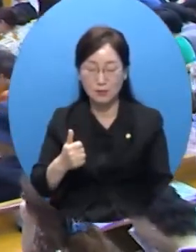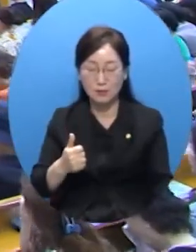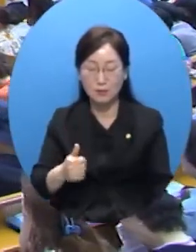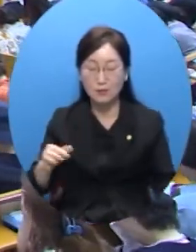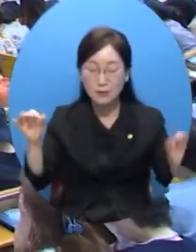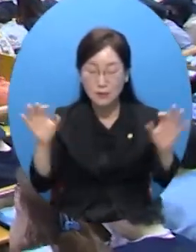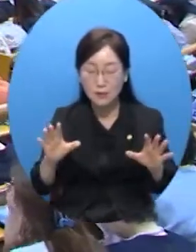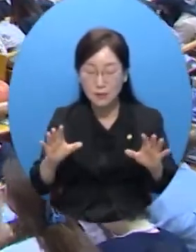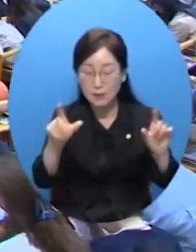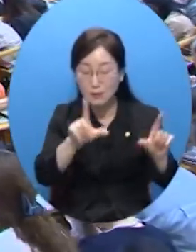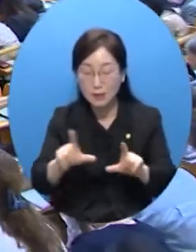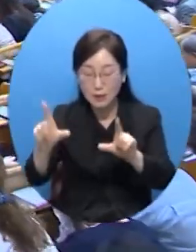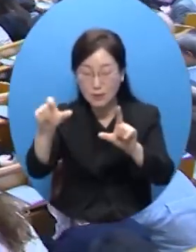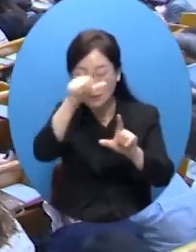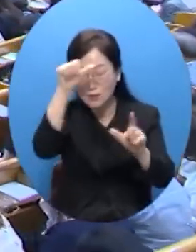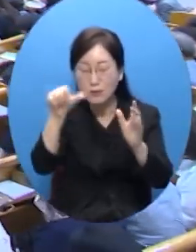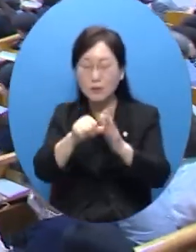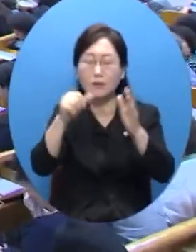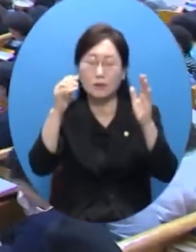잠깐 지나가는 인생길에서